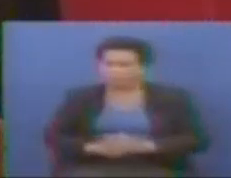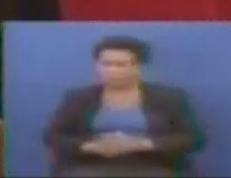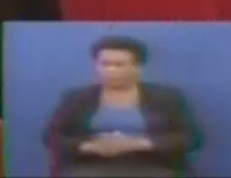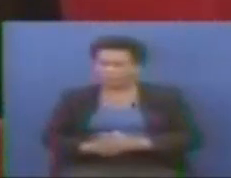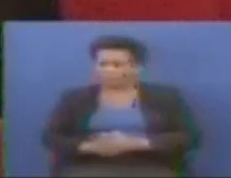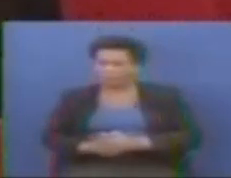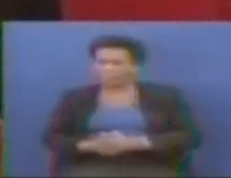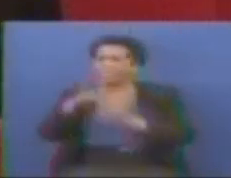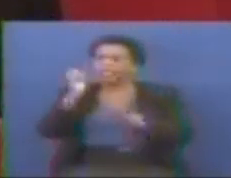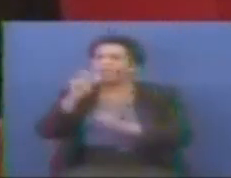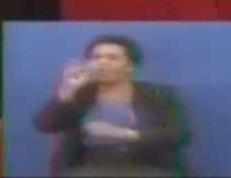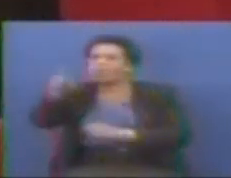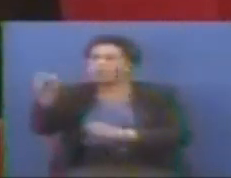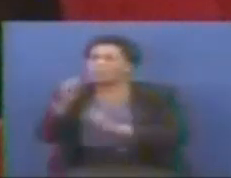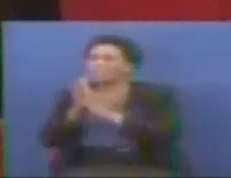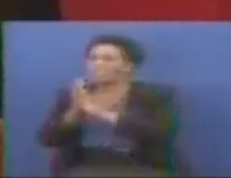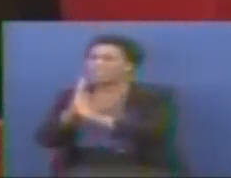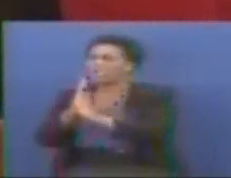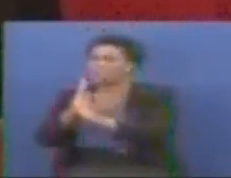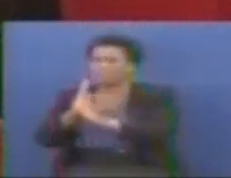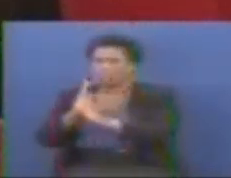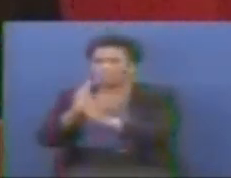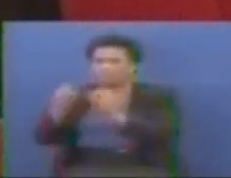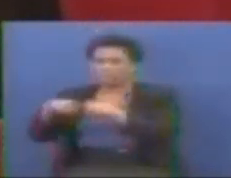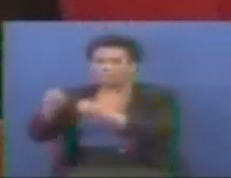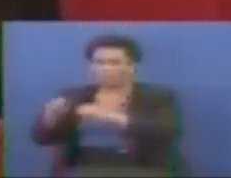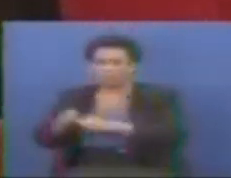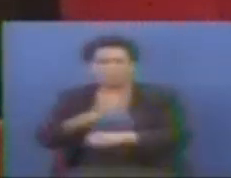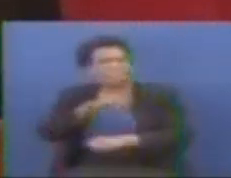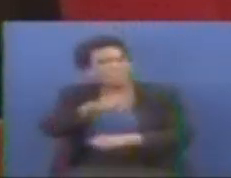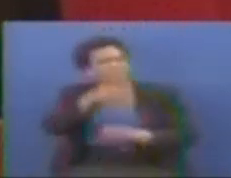hususani hawa bodaboda.